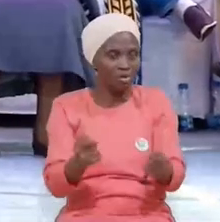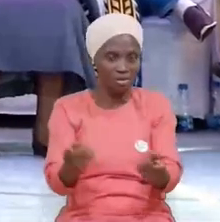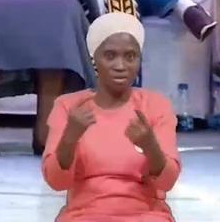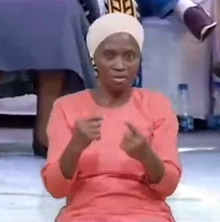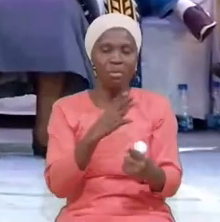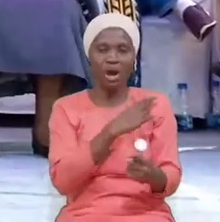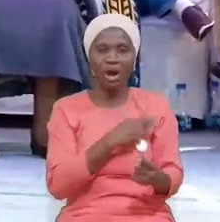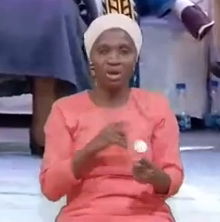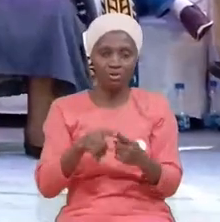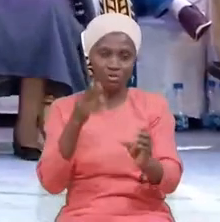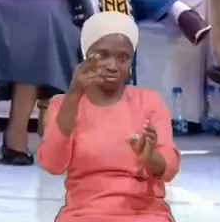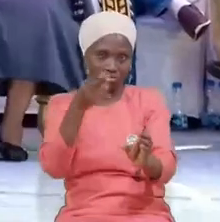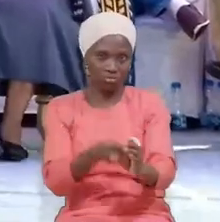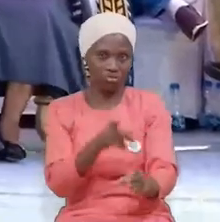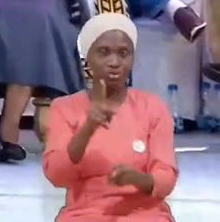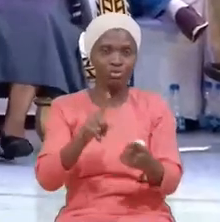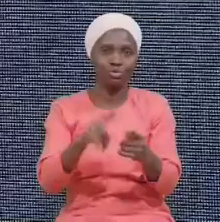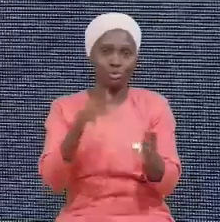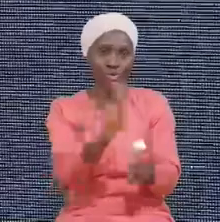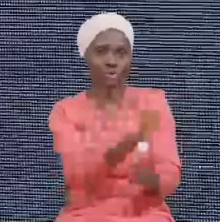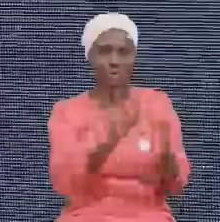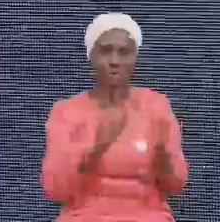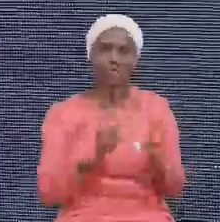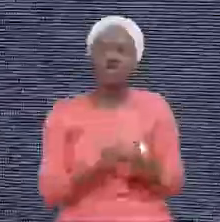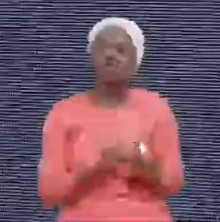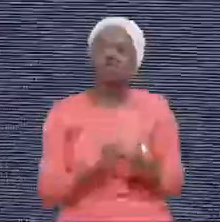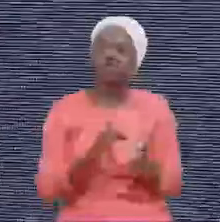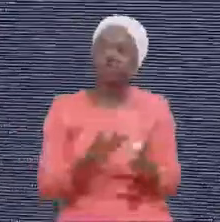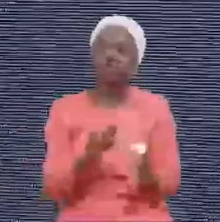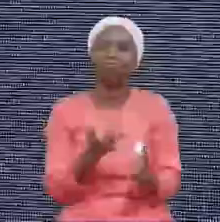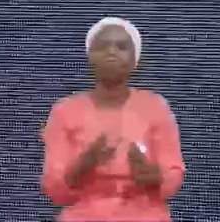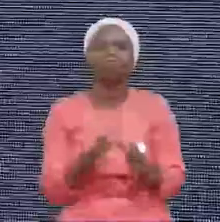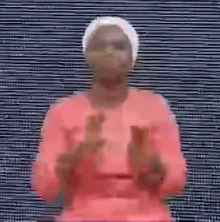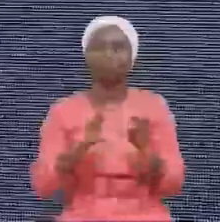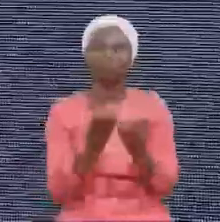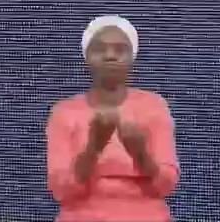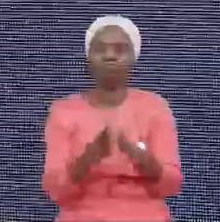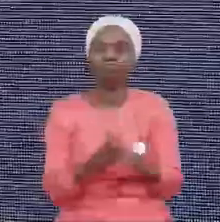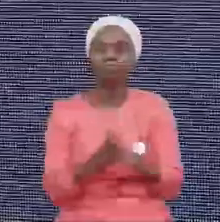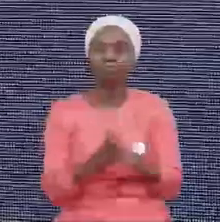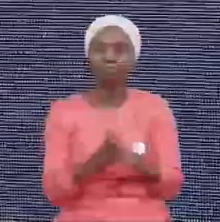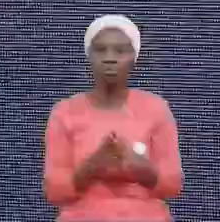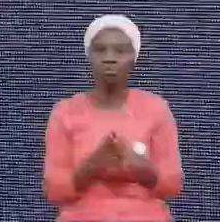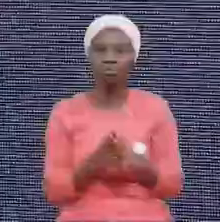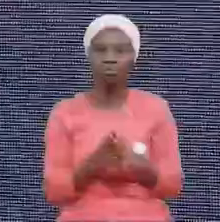et ils savent que tu cherches quelqu'un pour te guider, te contrôler, ils vont facilement t'emballer dans leur système.